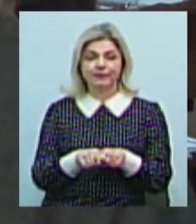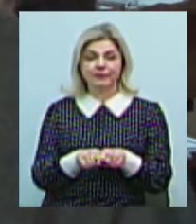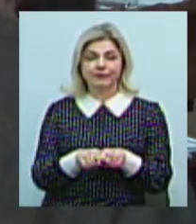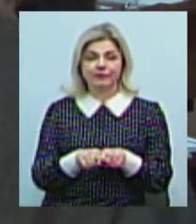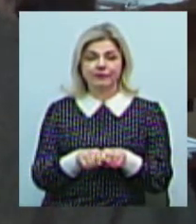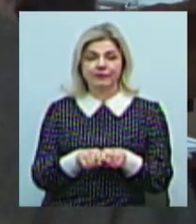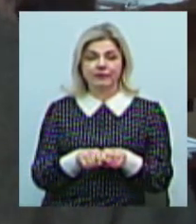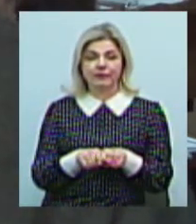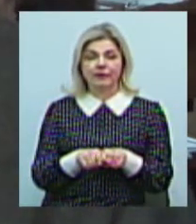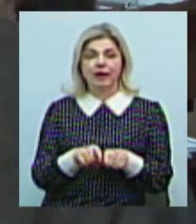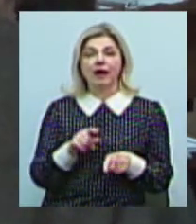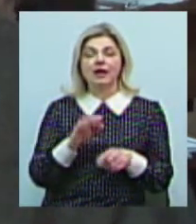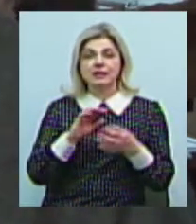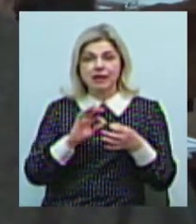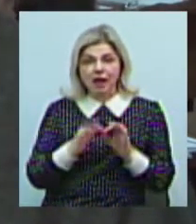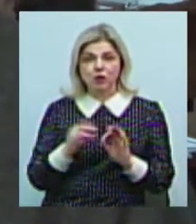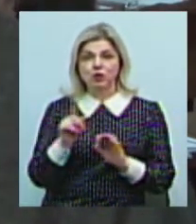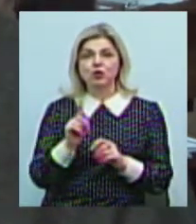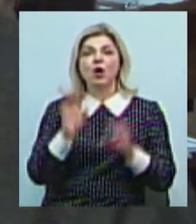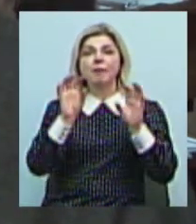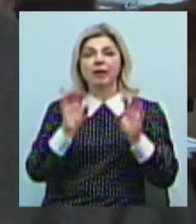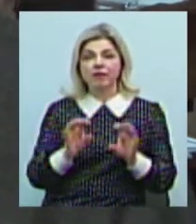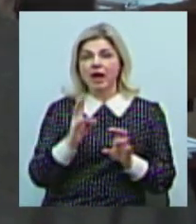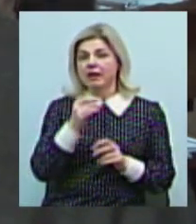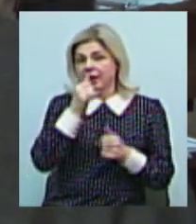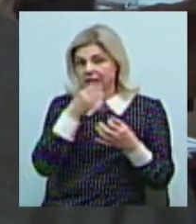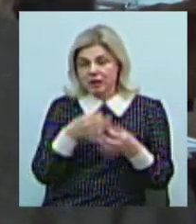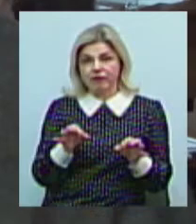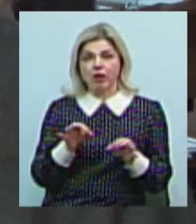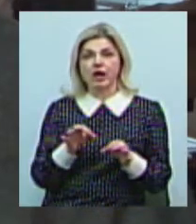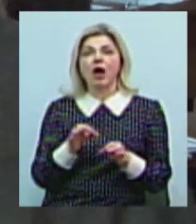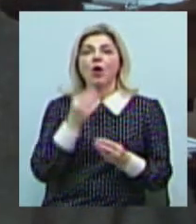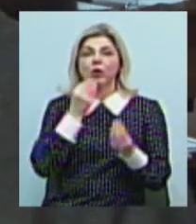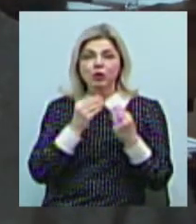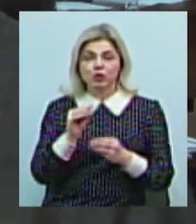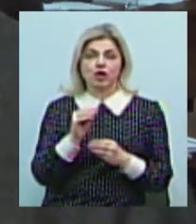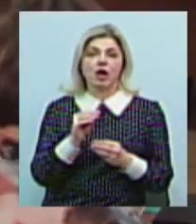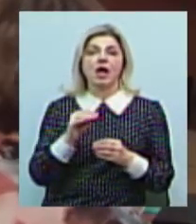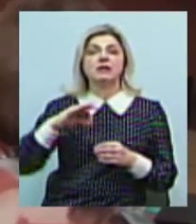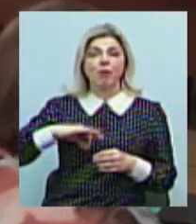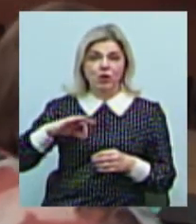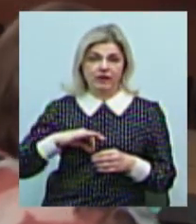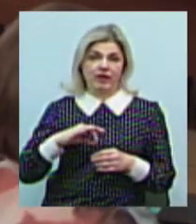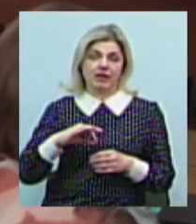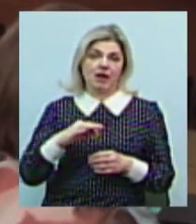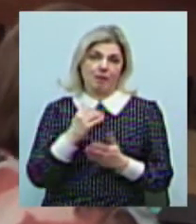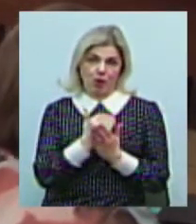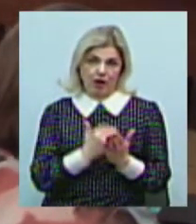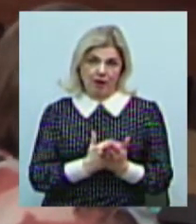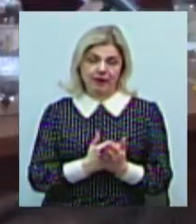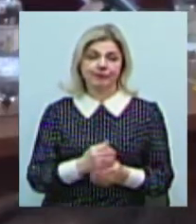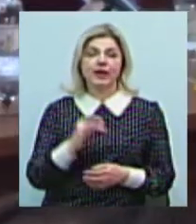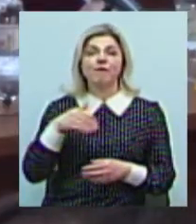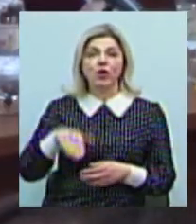перед такими складнощами, що нормативно-правова база не дозволяє нам досконало оцінювати ефективність тих програм. Вознесенську міську